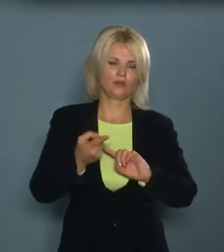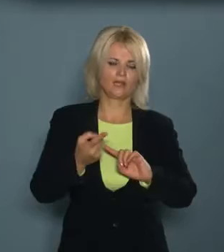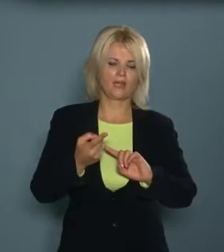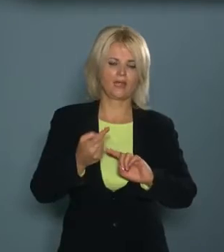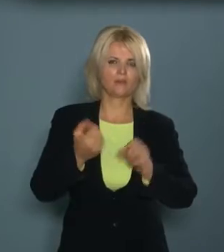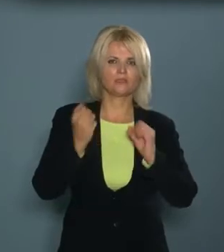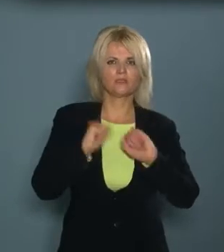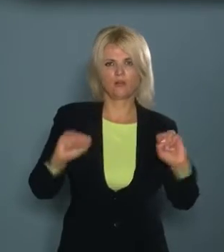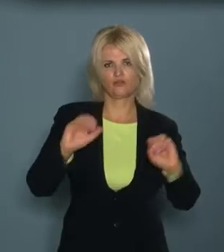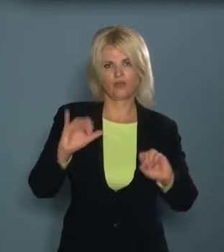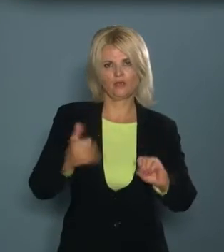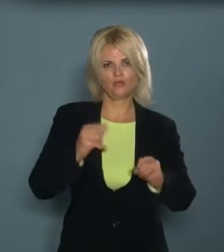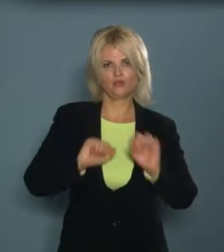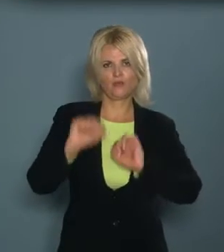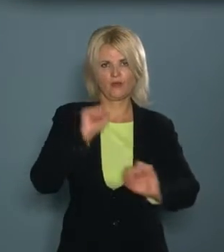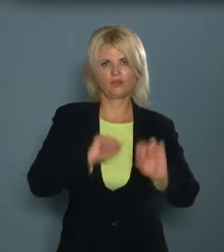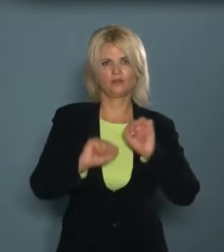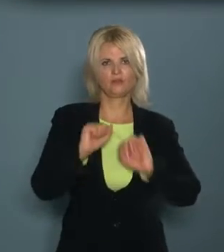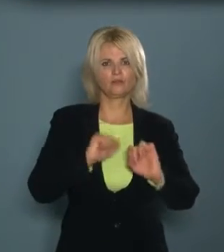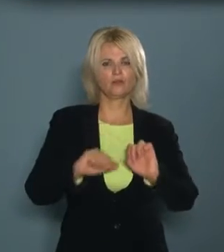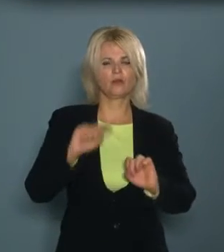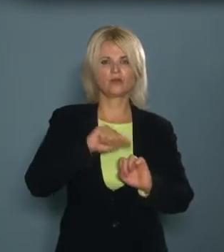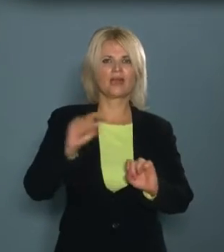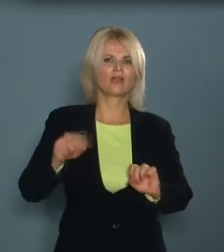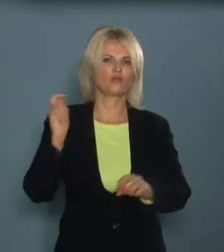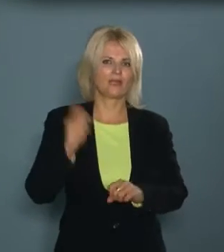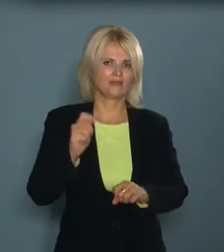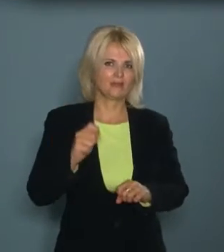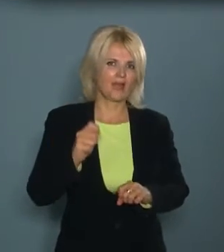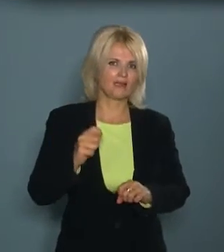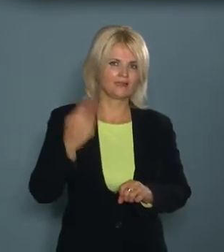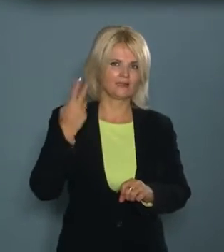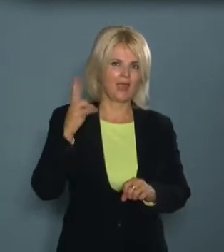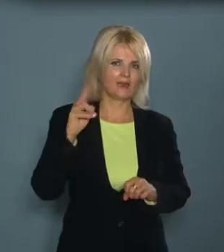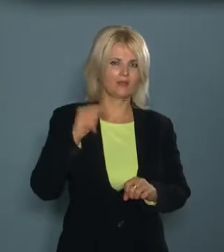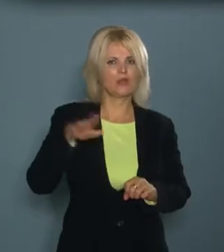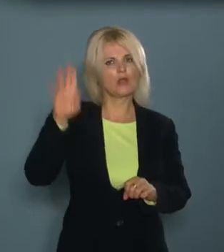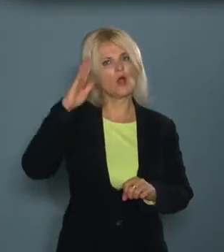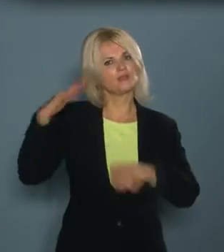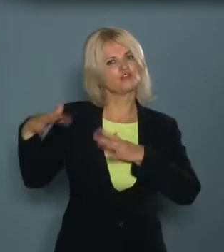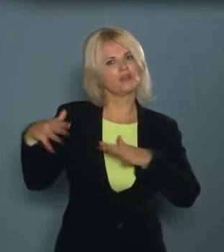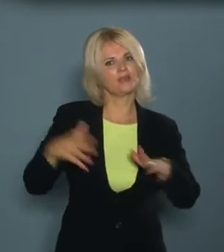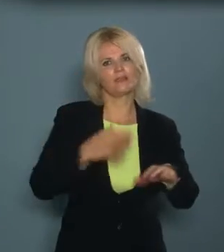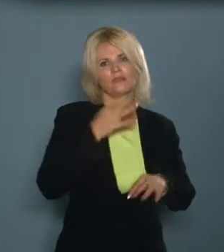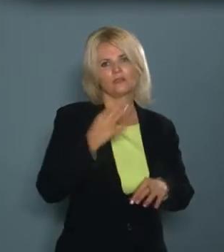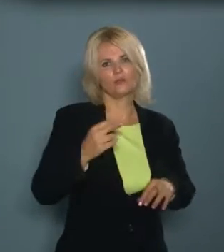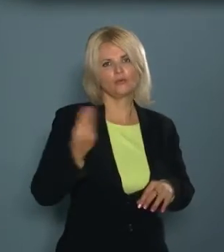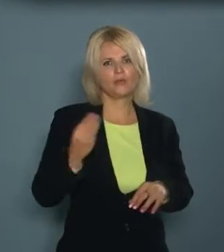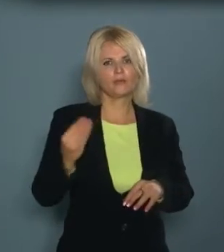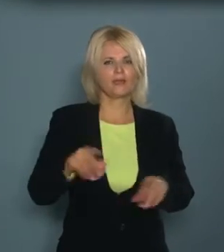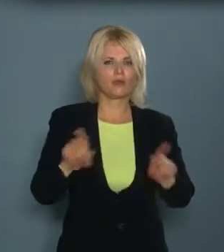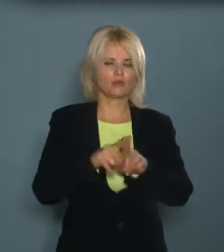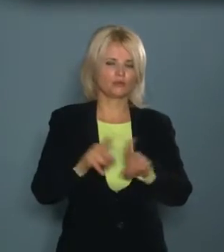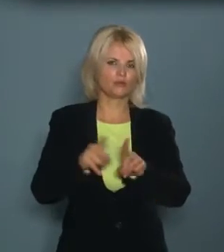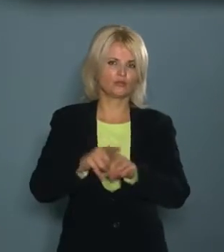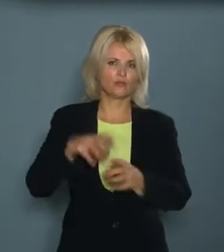megszerzett törékeny szabadságunkat is. Rájuk kimondott ítélet szimbolikusan annak a hadseregnek is szólt, amely azonosult